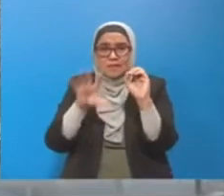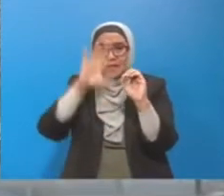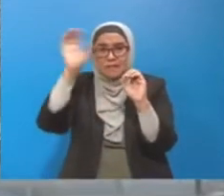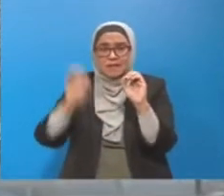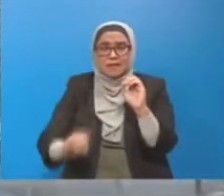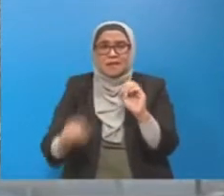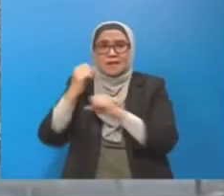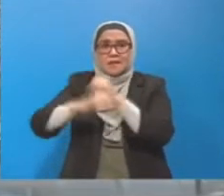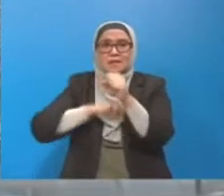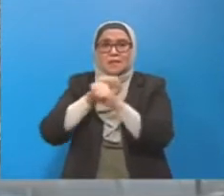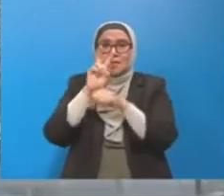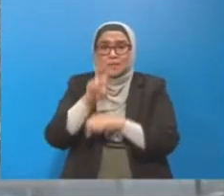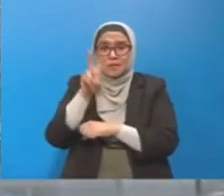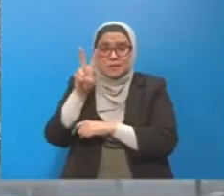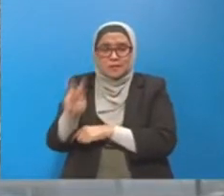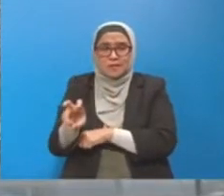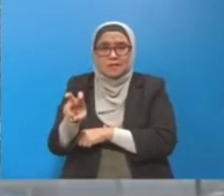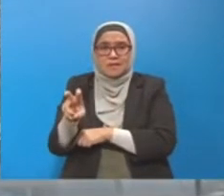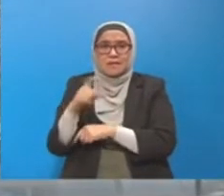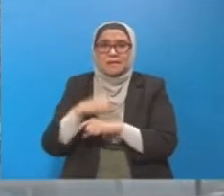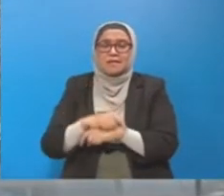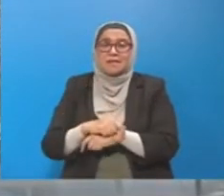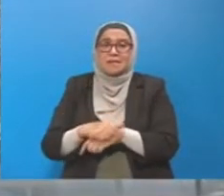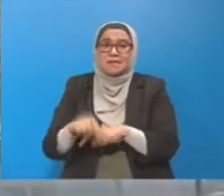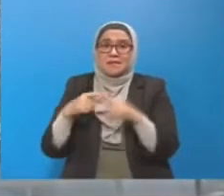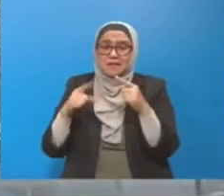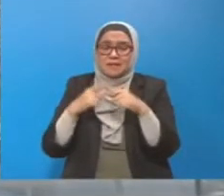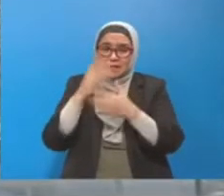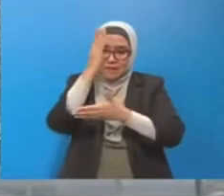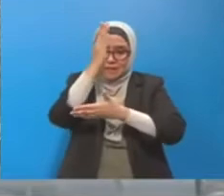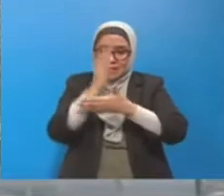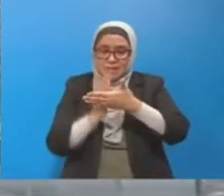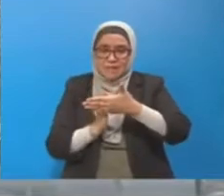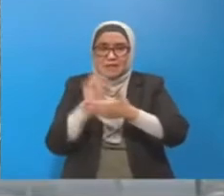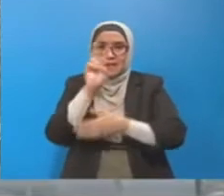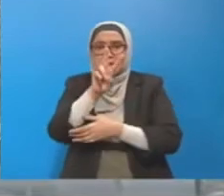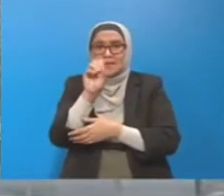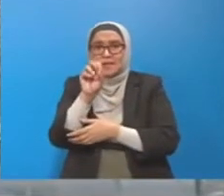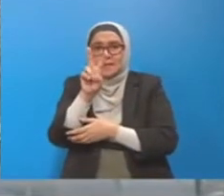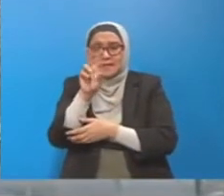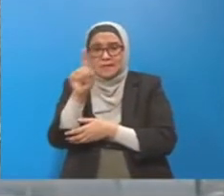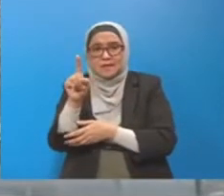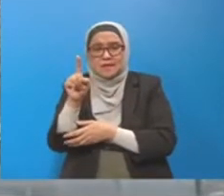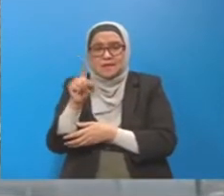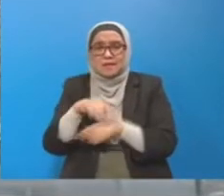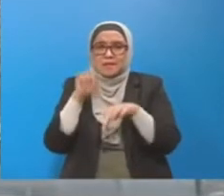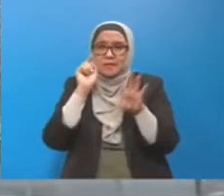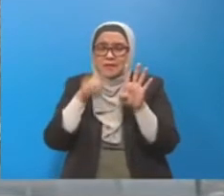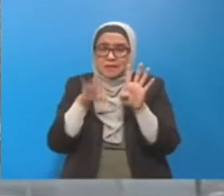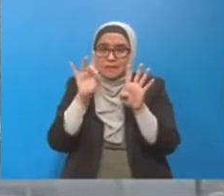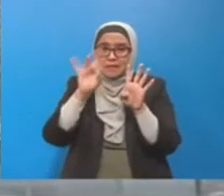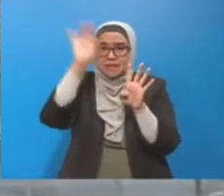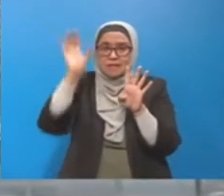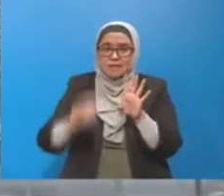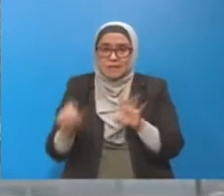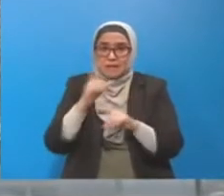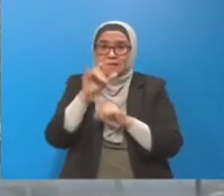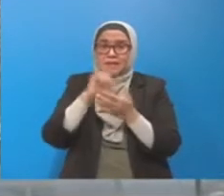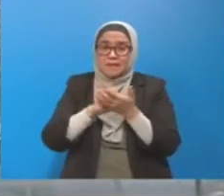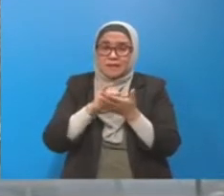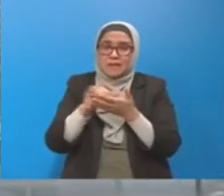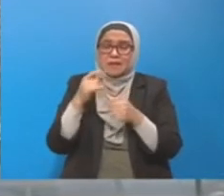kepada lapak p800 pada suku kedua 2021 data yang kita perolehi